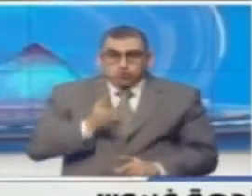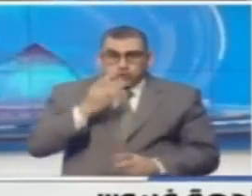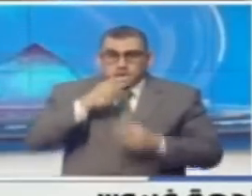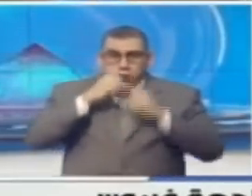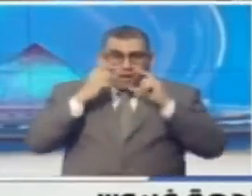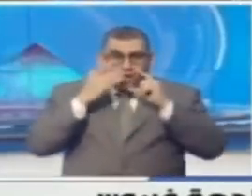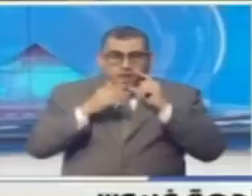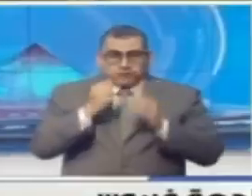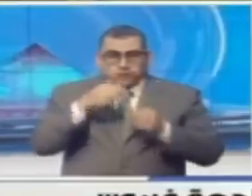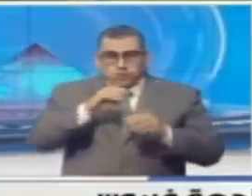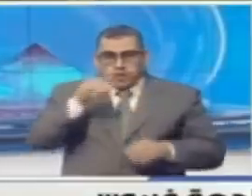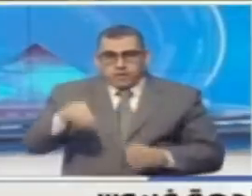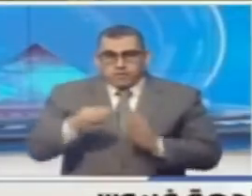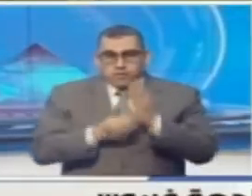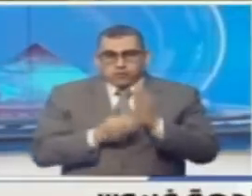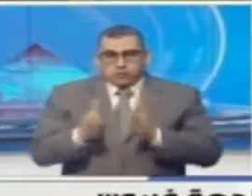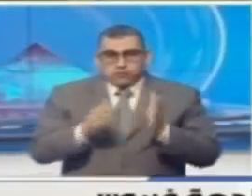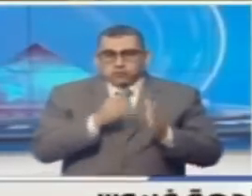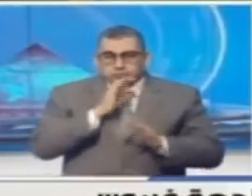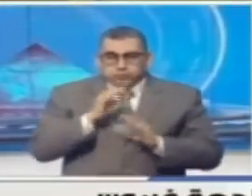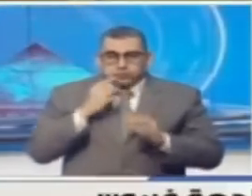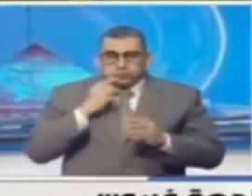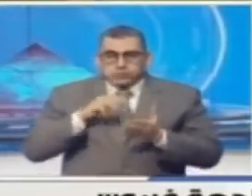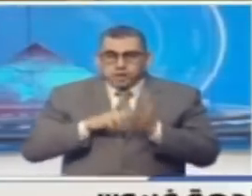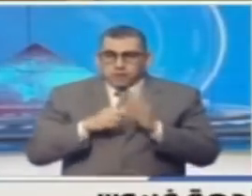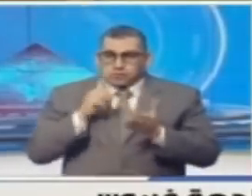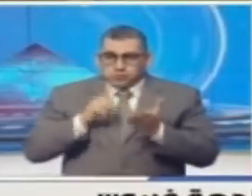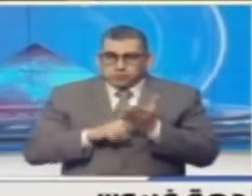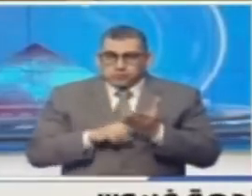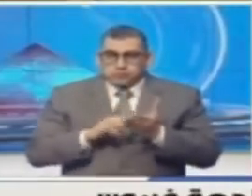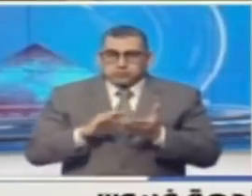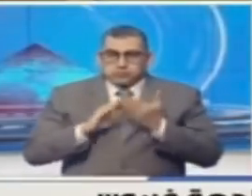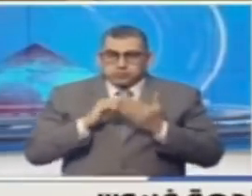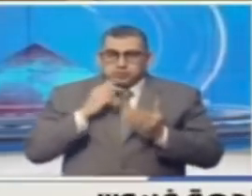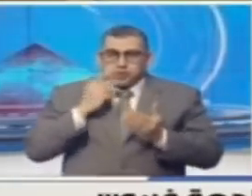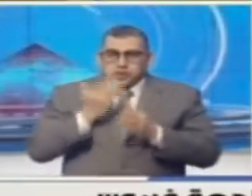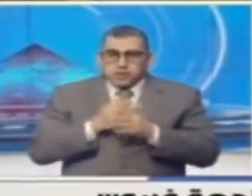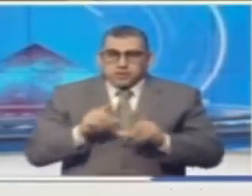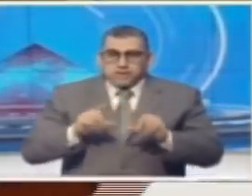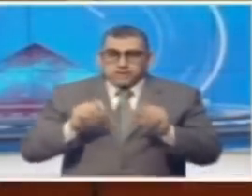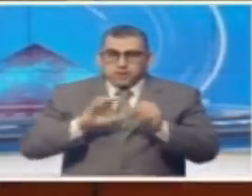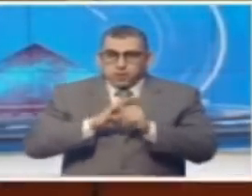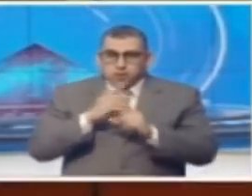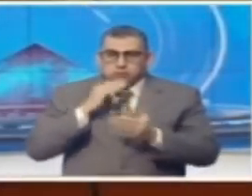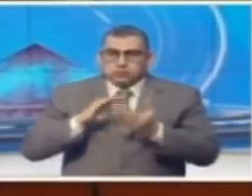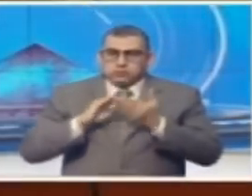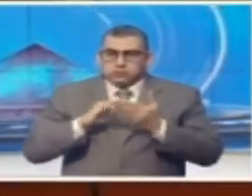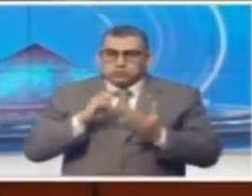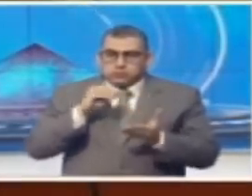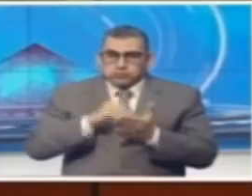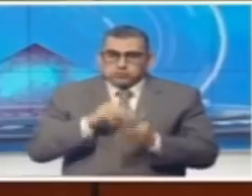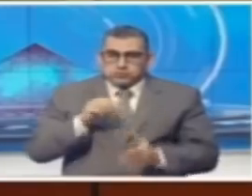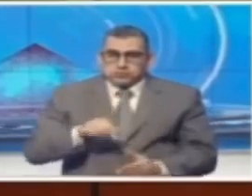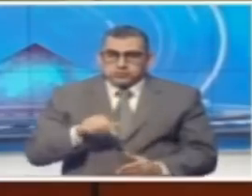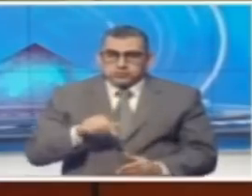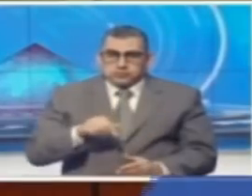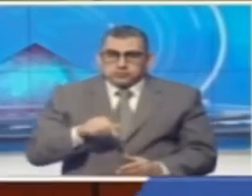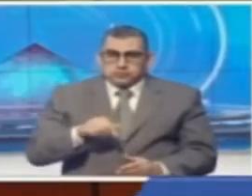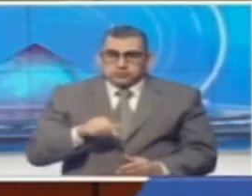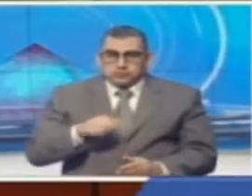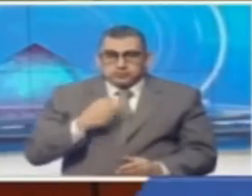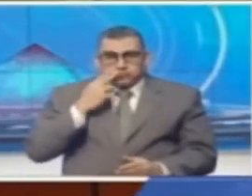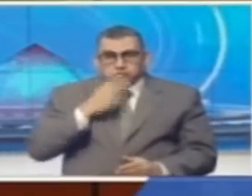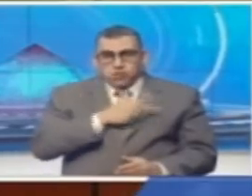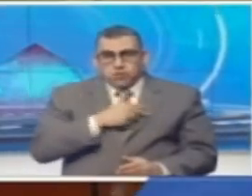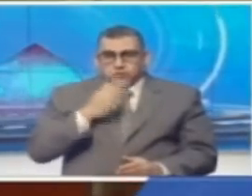الكمامة. كثف فعلا الإجراءات الاحترازية للوقاية من فيروس كورونا، بدءا من طبعا طبقا لتعليمات